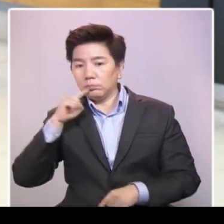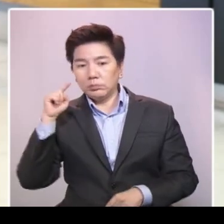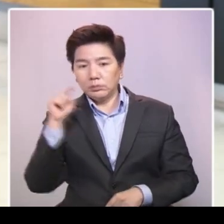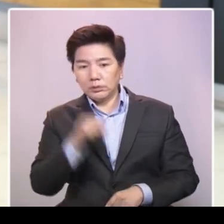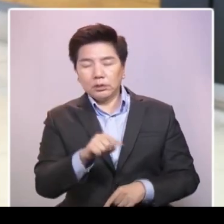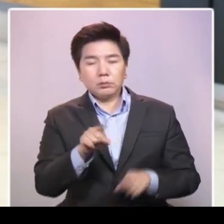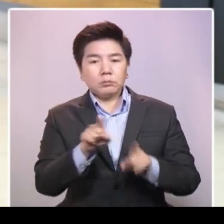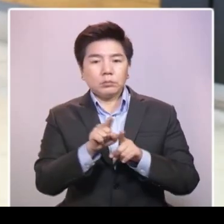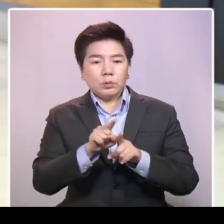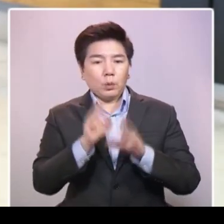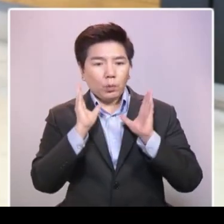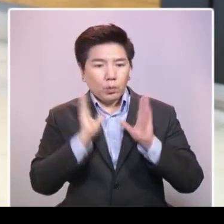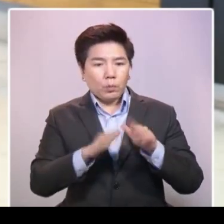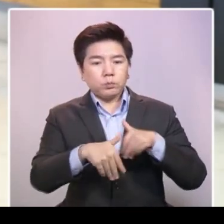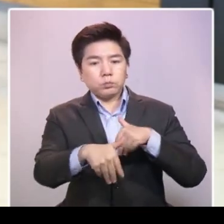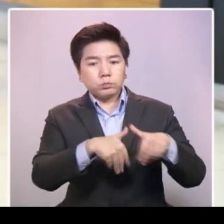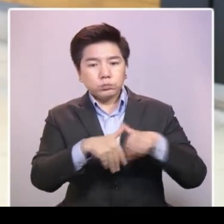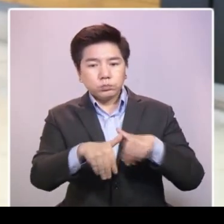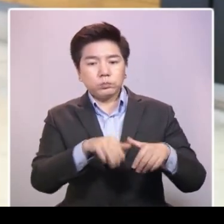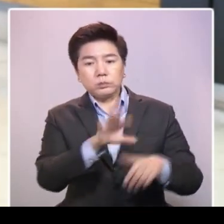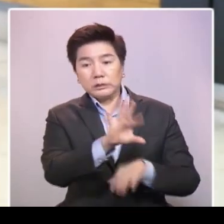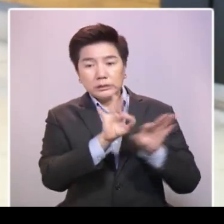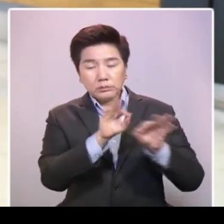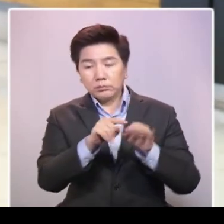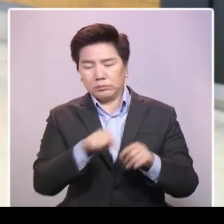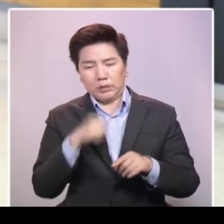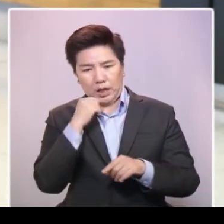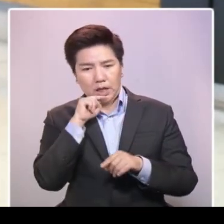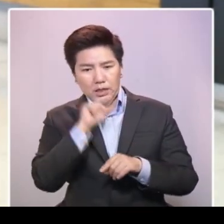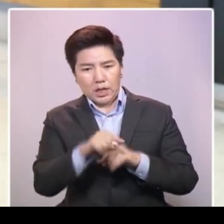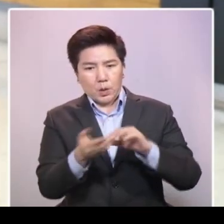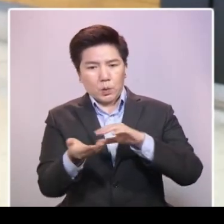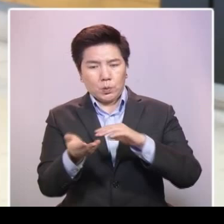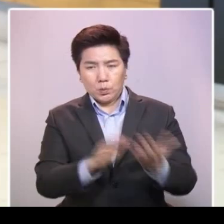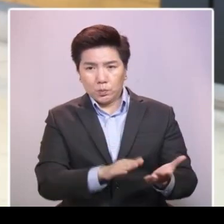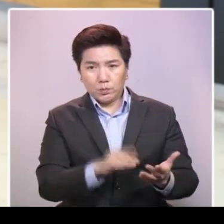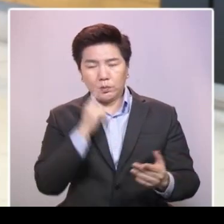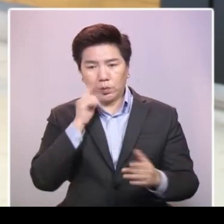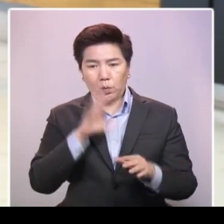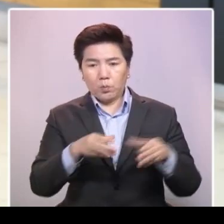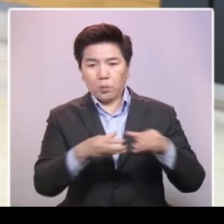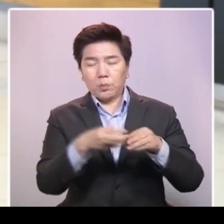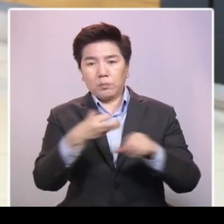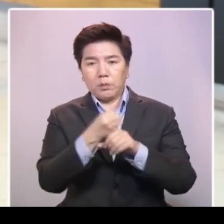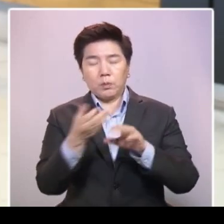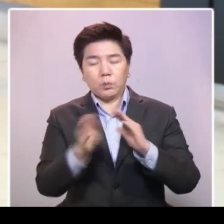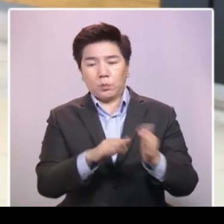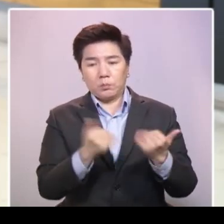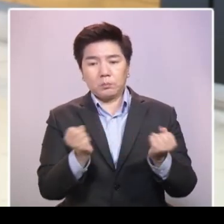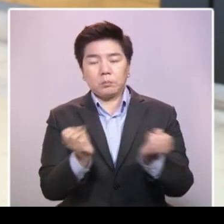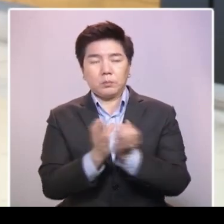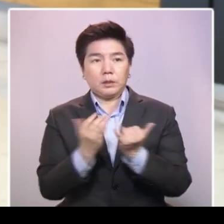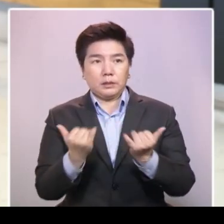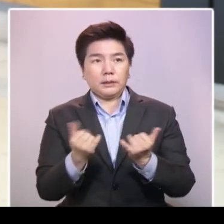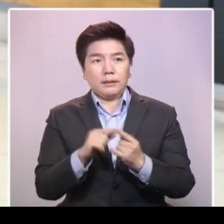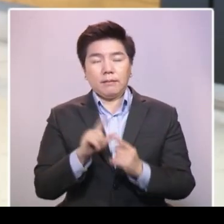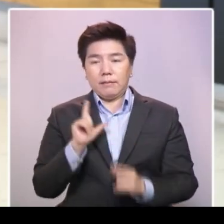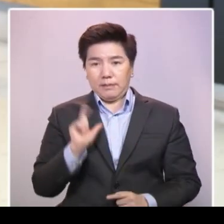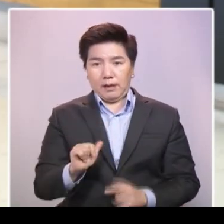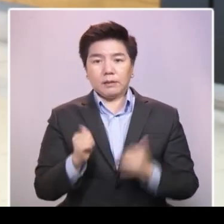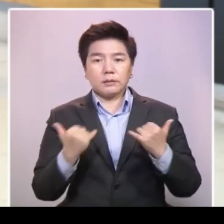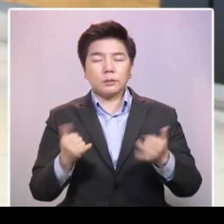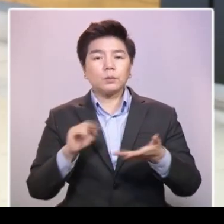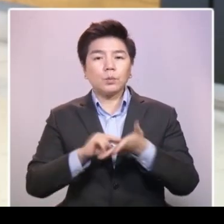สถาบันที่มาจากเอ่อประชาชนพรรคการเมืองที่ที่ประชาชนเลือกมาอะไรประมาณนี้นะคะหลักๆ